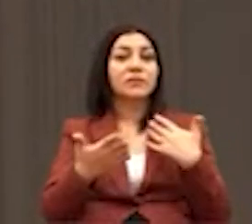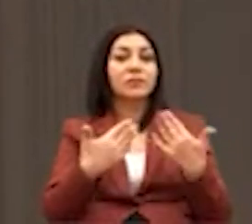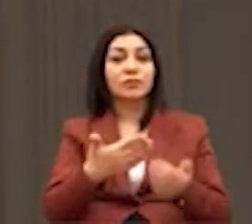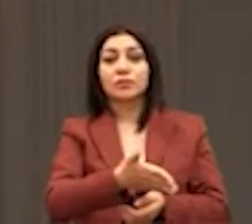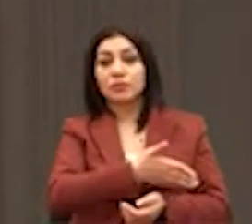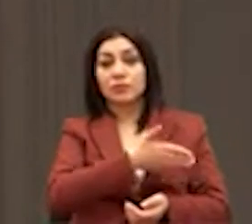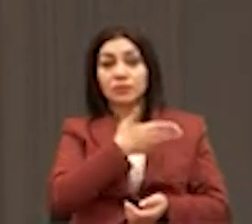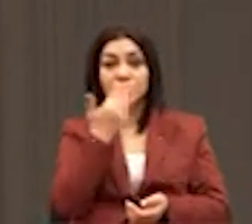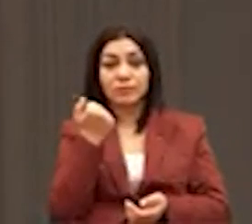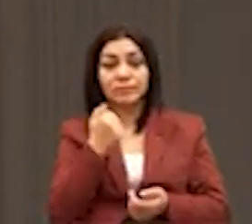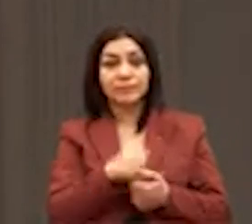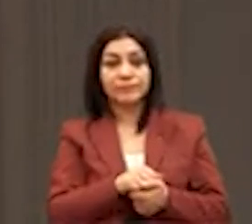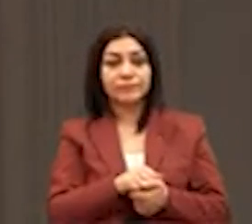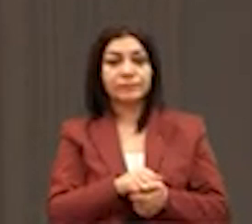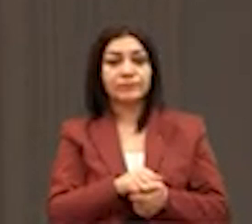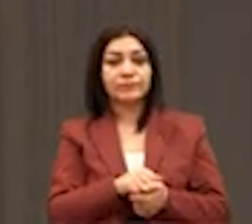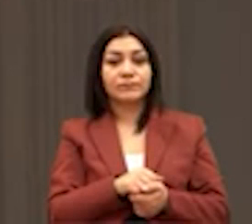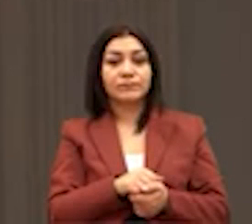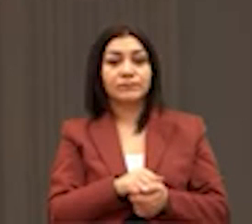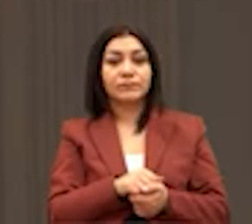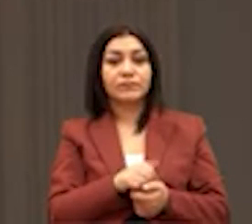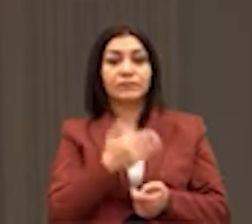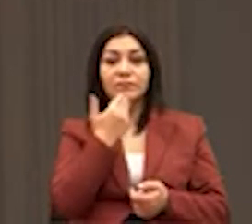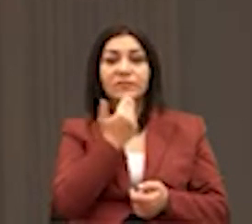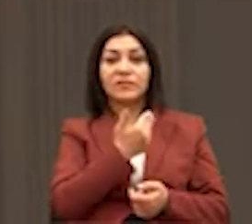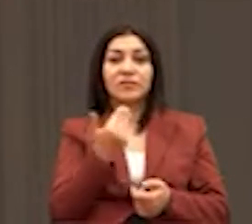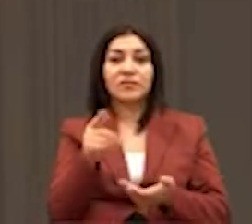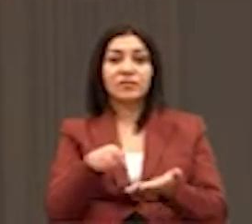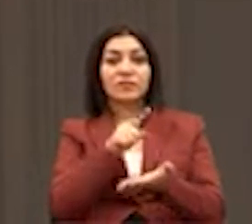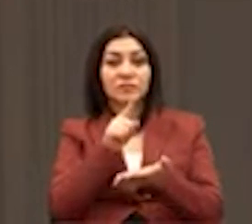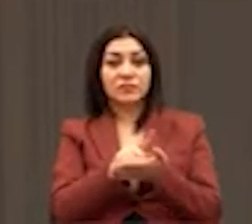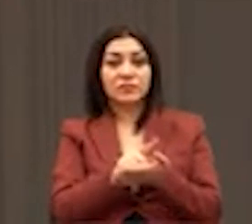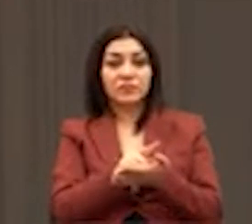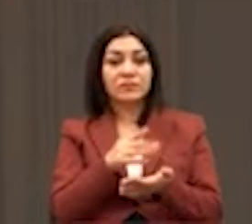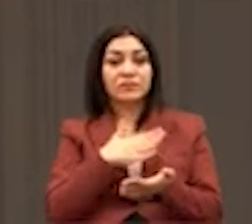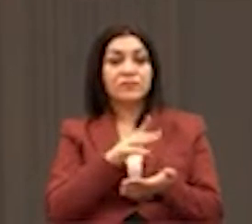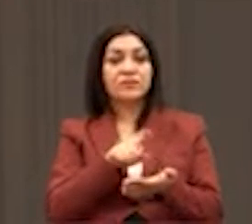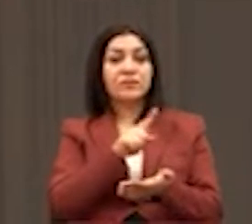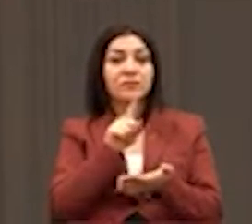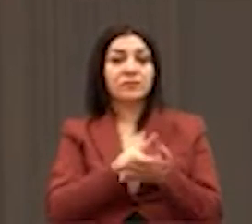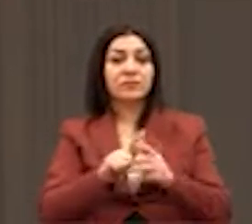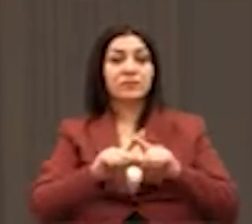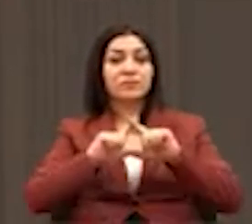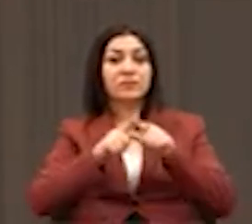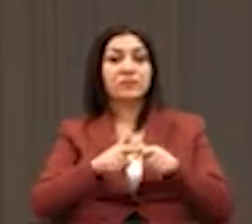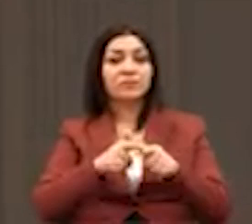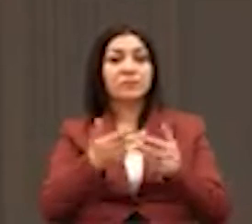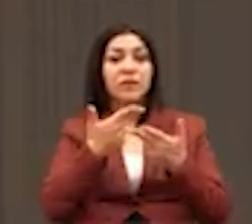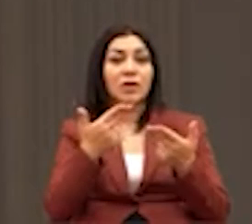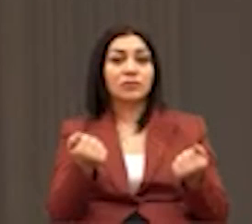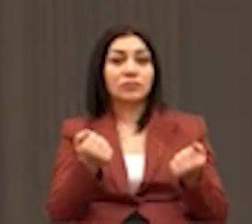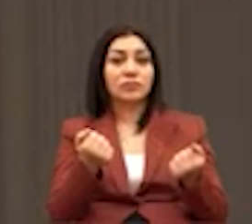հաղորդակցությունը, ուրեմն մնում է մի վերջին հարց, եւ ես իմ հարցին պատասխանում եմ դրական.